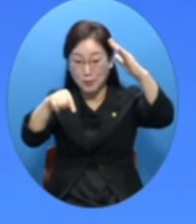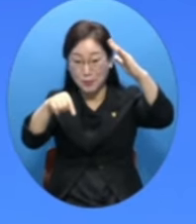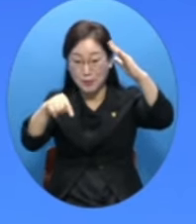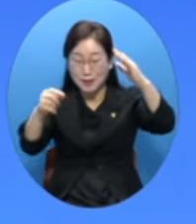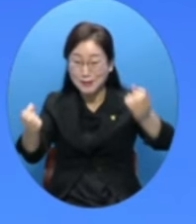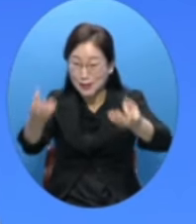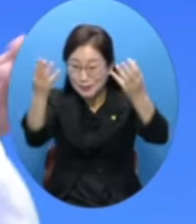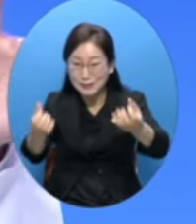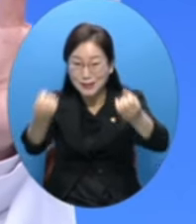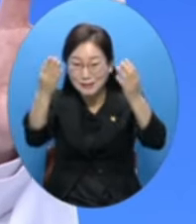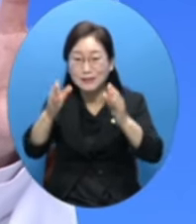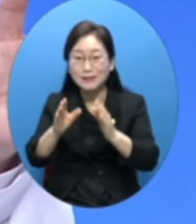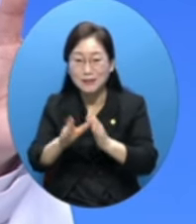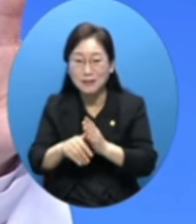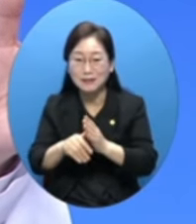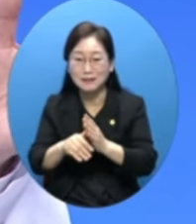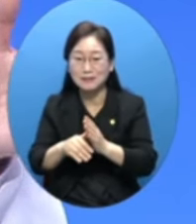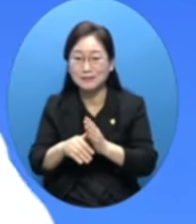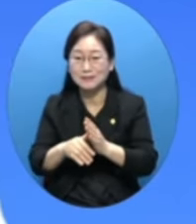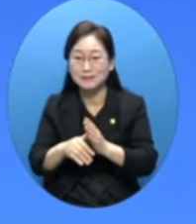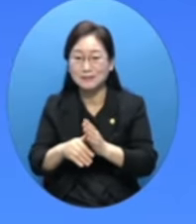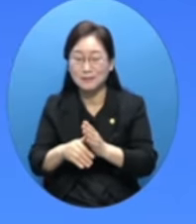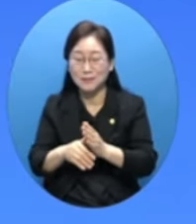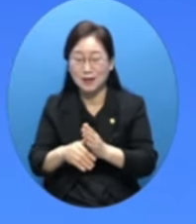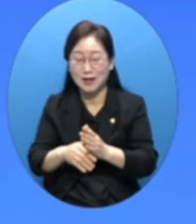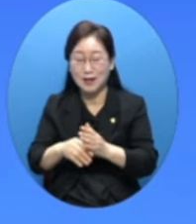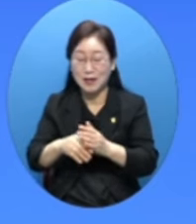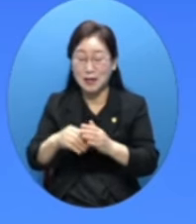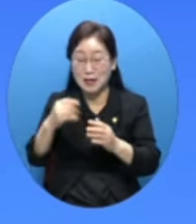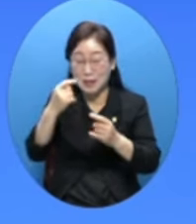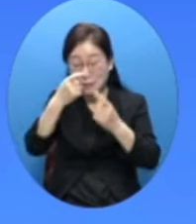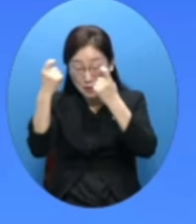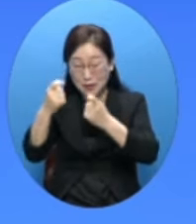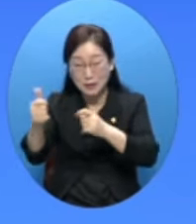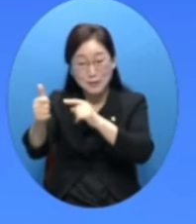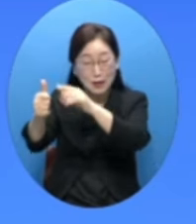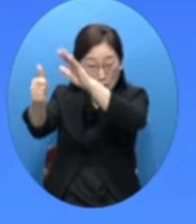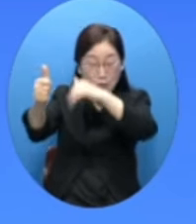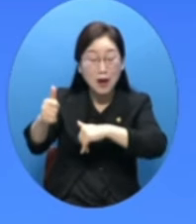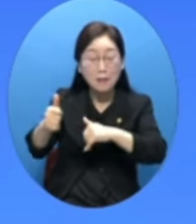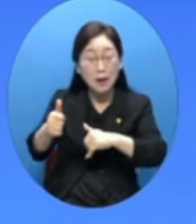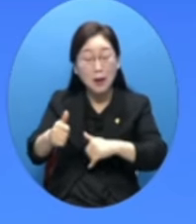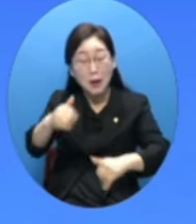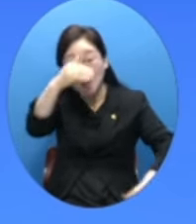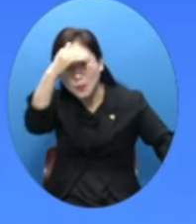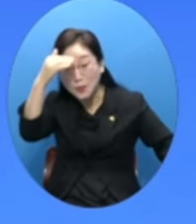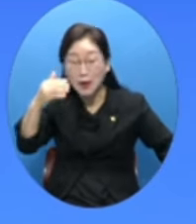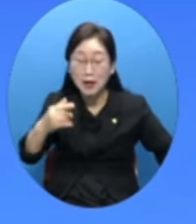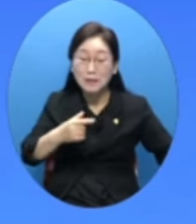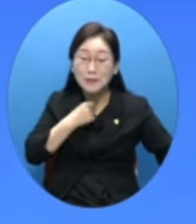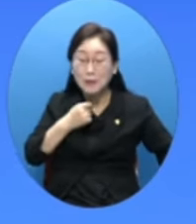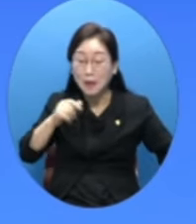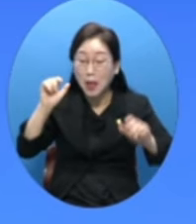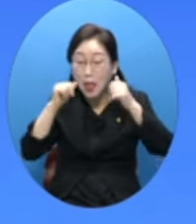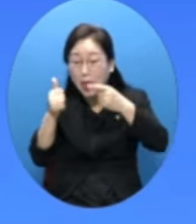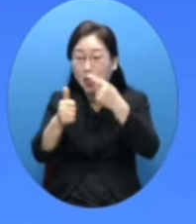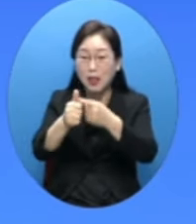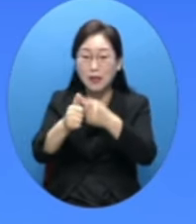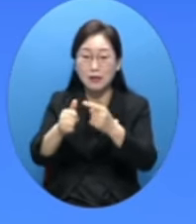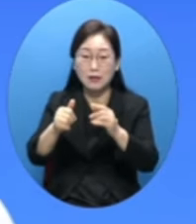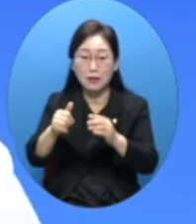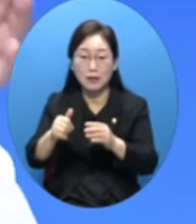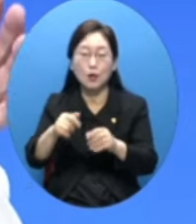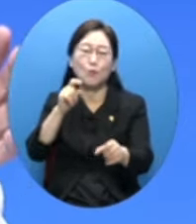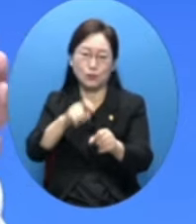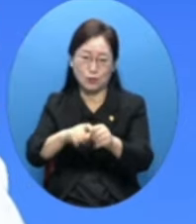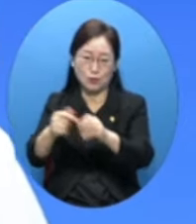잔치를 벌이면서 삼손을 데려가 우리가 좀 희롱하자 삼손을 조롱거리로 불러왔을 때 삼손이